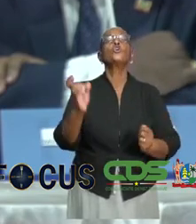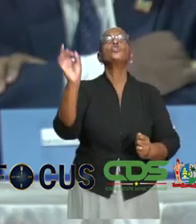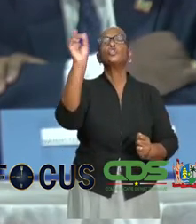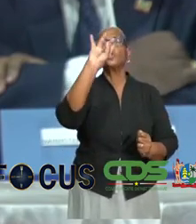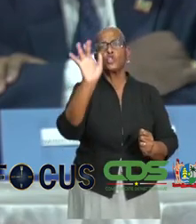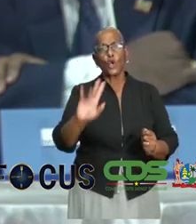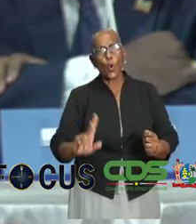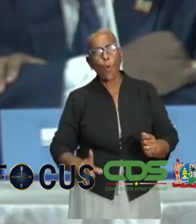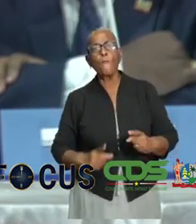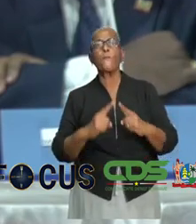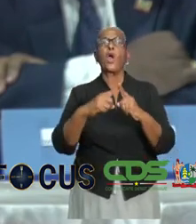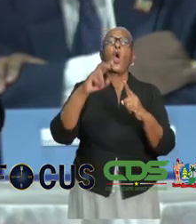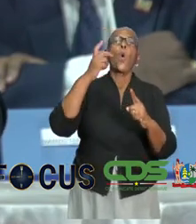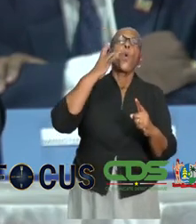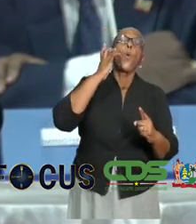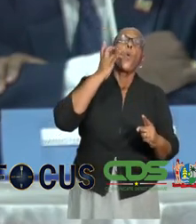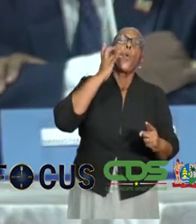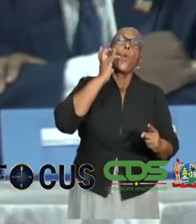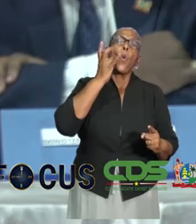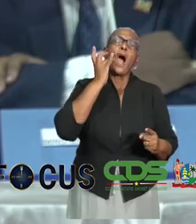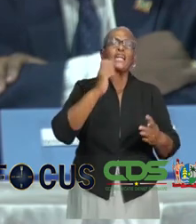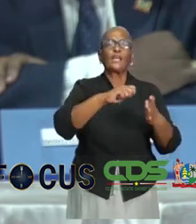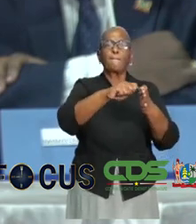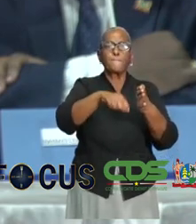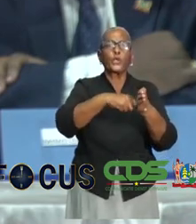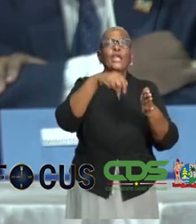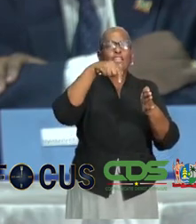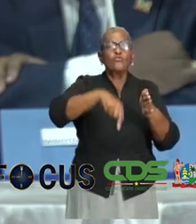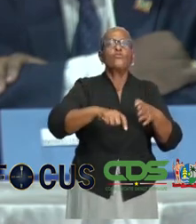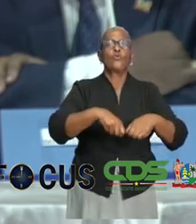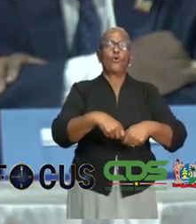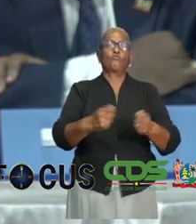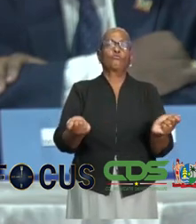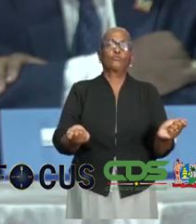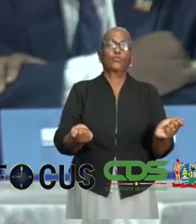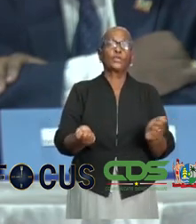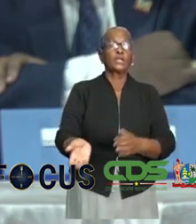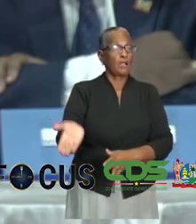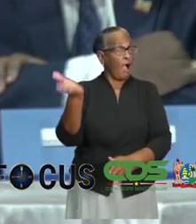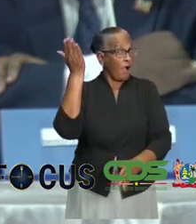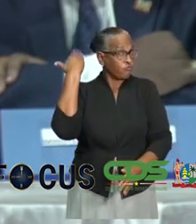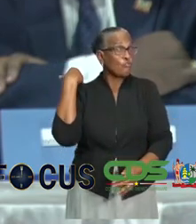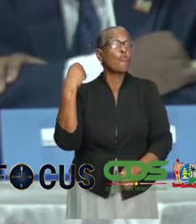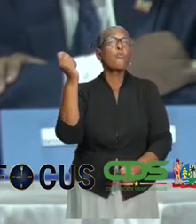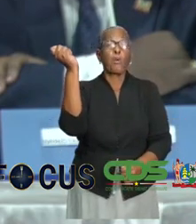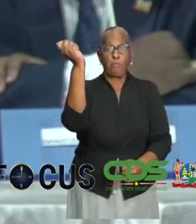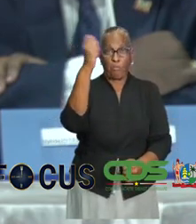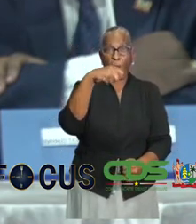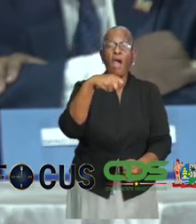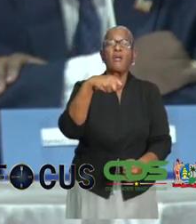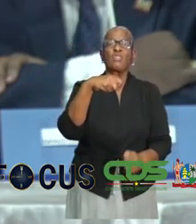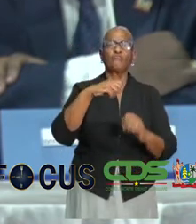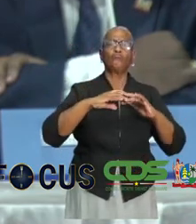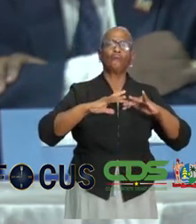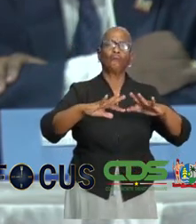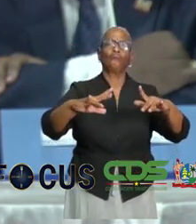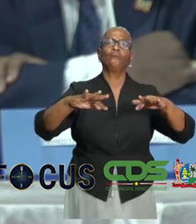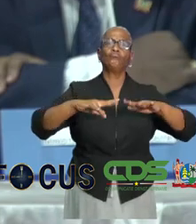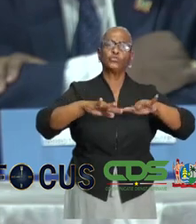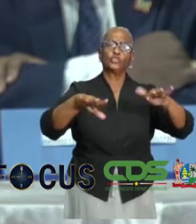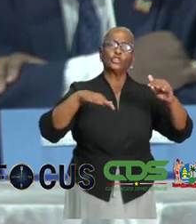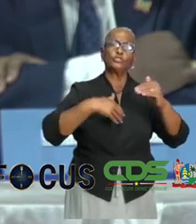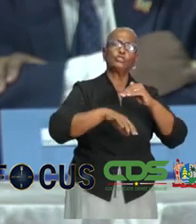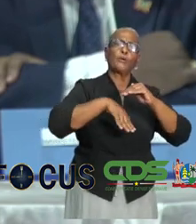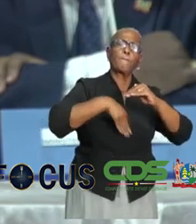elektriciteits- en watervoorzieningsprojecten. In de afgelopen maanden zijn verschillende dorpen in het